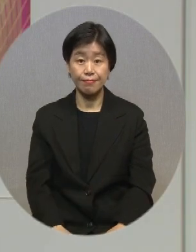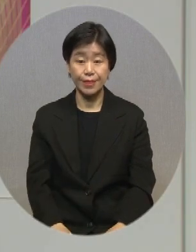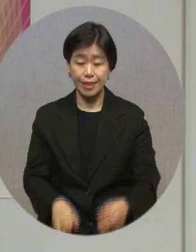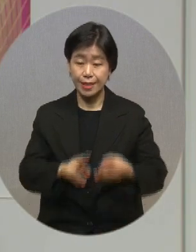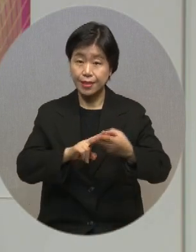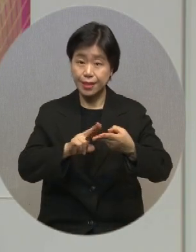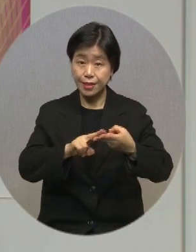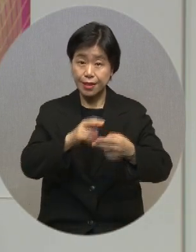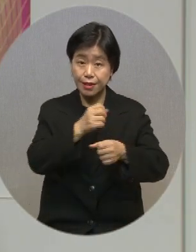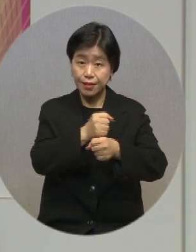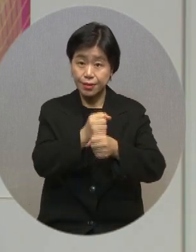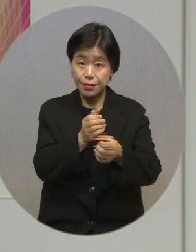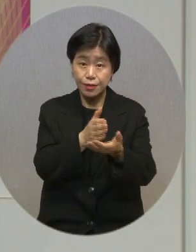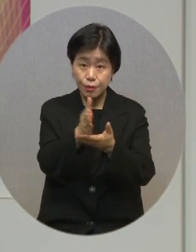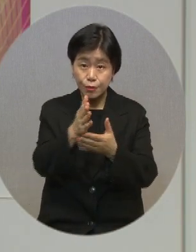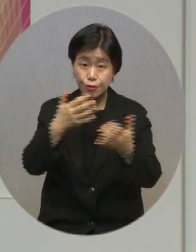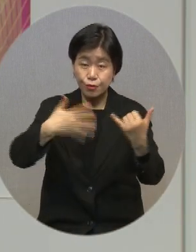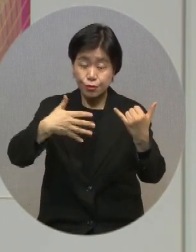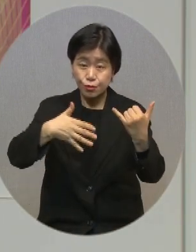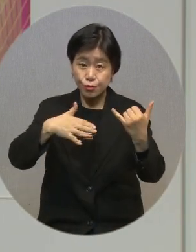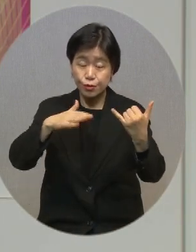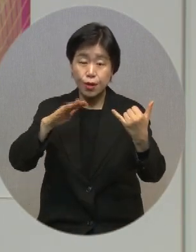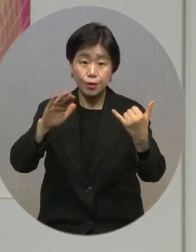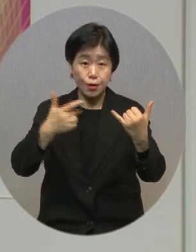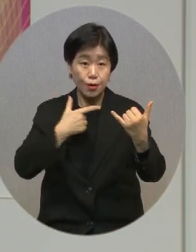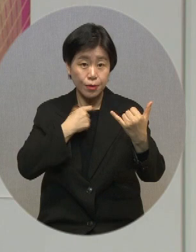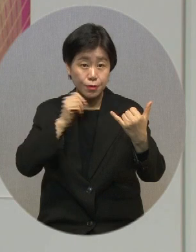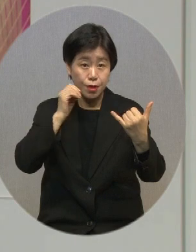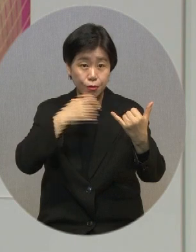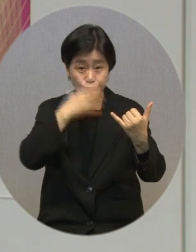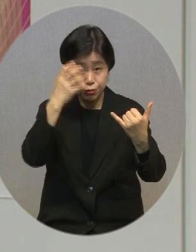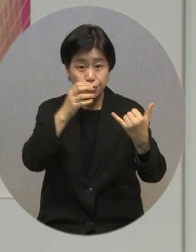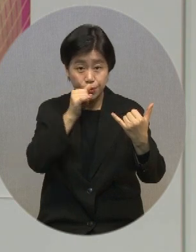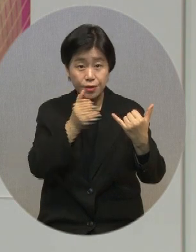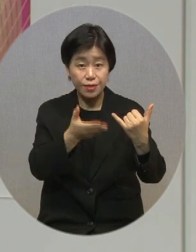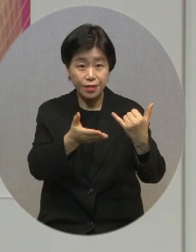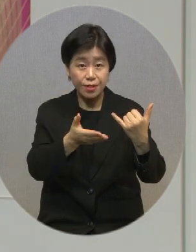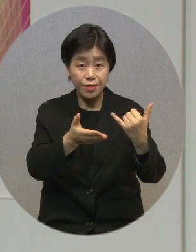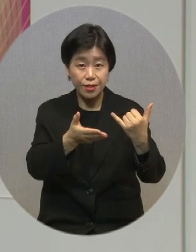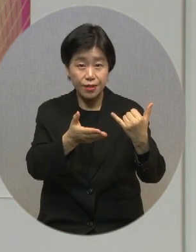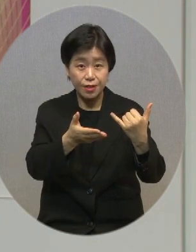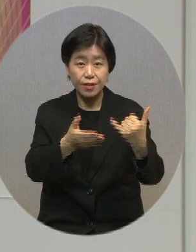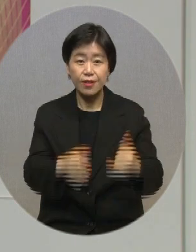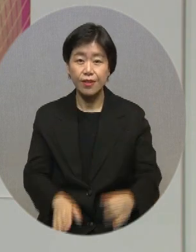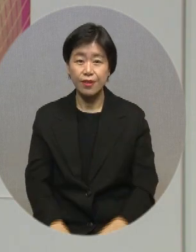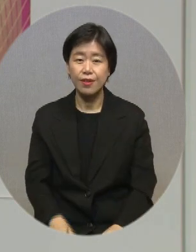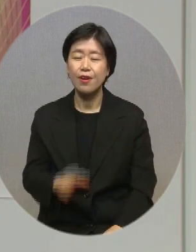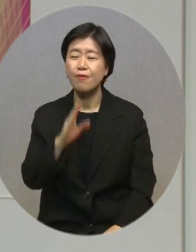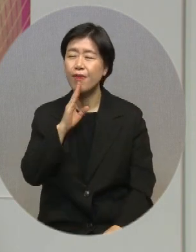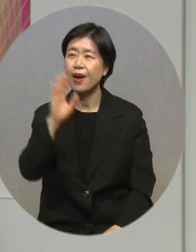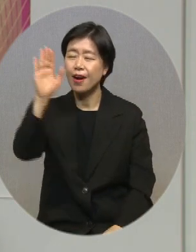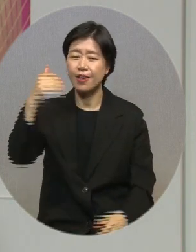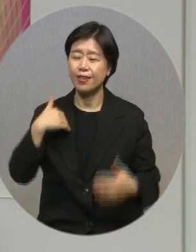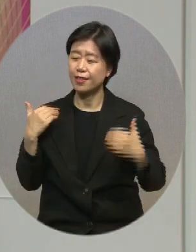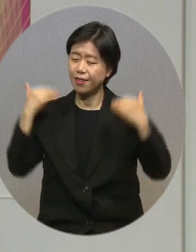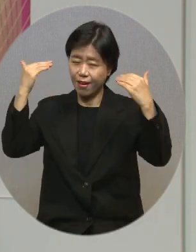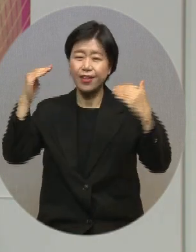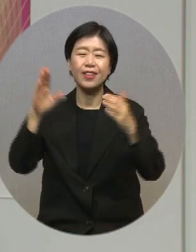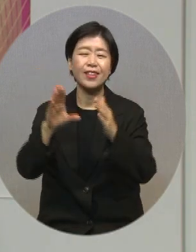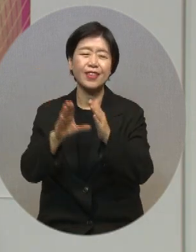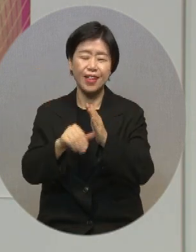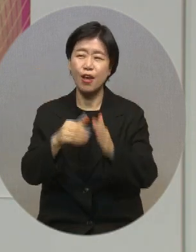애니메이션 제작 전문 유튜버가 되겠다는 꿈을 갖고 계신다고요? 확인되면요. 네. 성인이